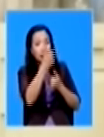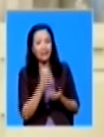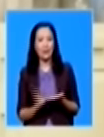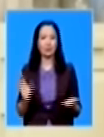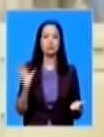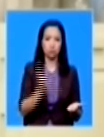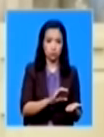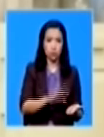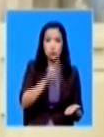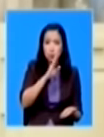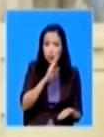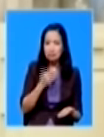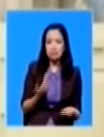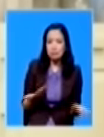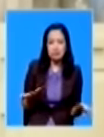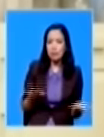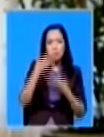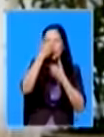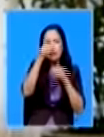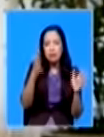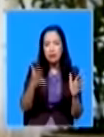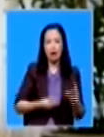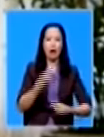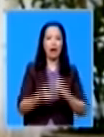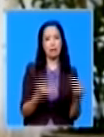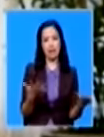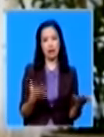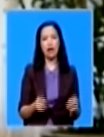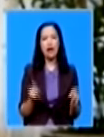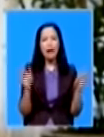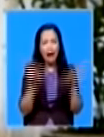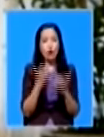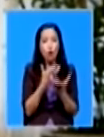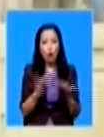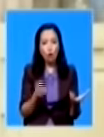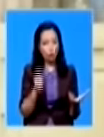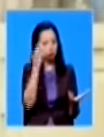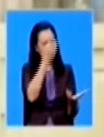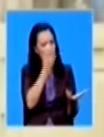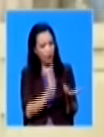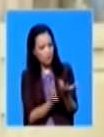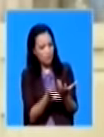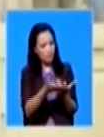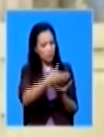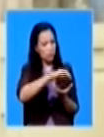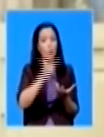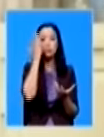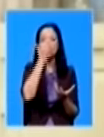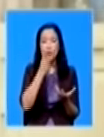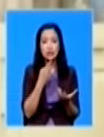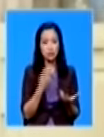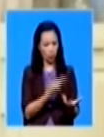ไม่มีแรงจูงใจจะขายได้ไหมล่ะเหมือนขายของก็ต้องมีห่อสวย ๆ มีภาพลักษณ์ดีๆสีสวยๆคน